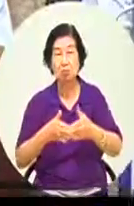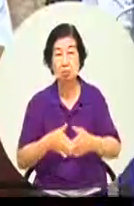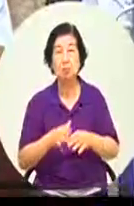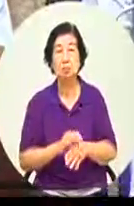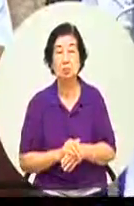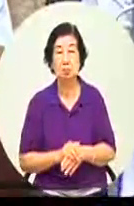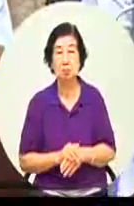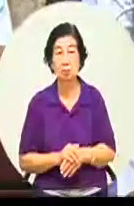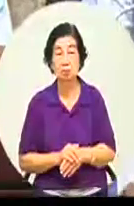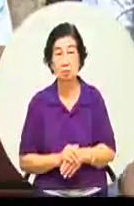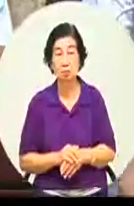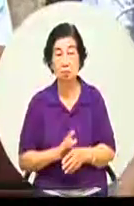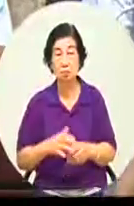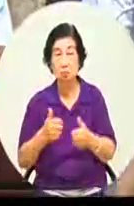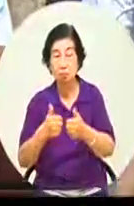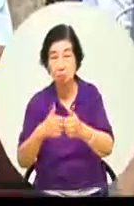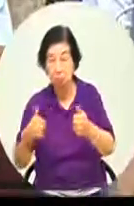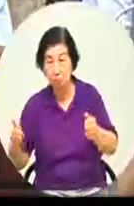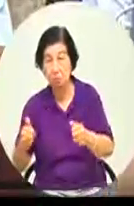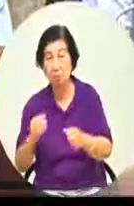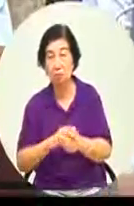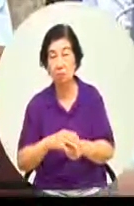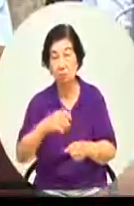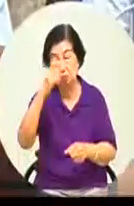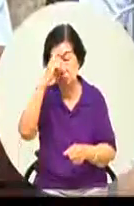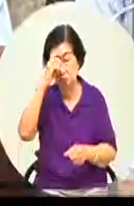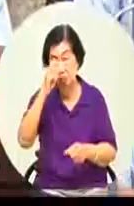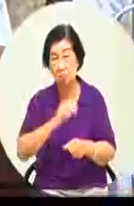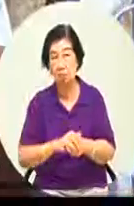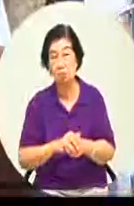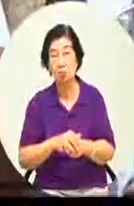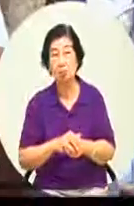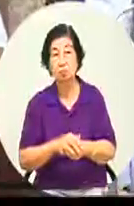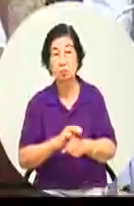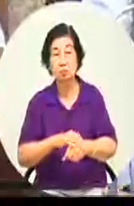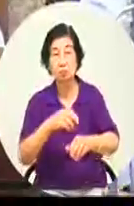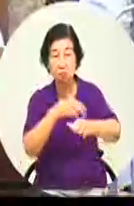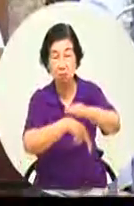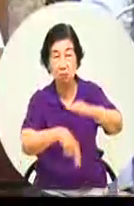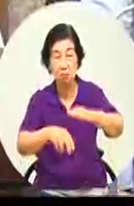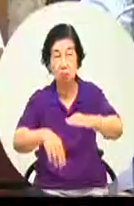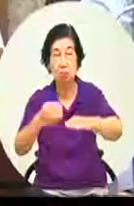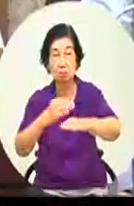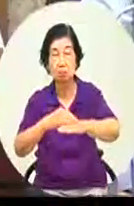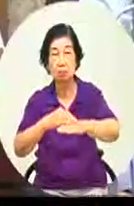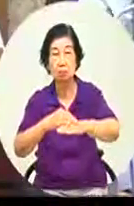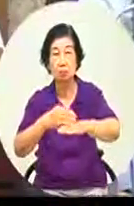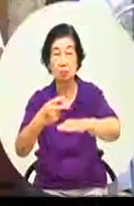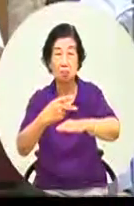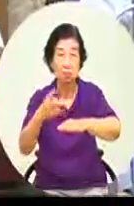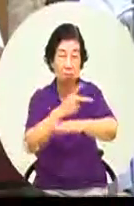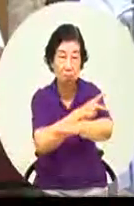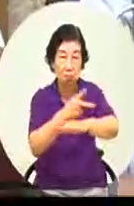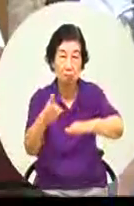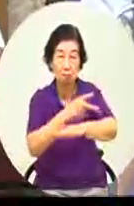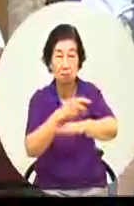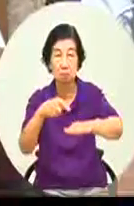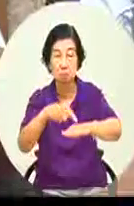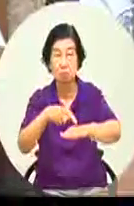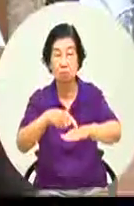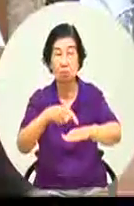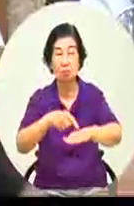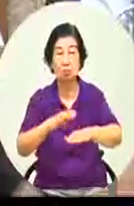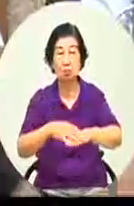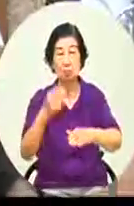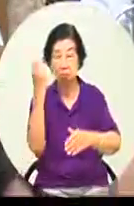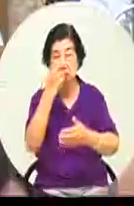就是希望用高架的方式这一部分，那我们会把它纳入整个先期规划里面来做评估。因为现在